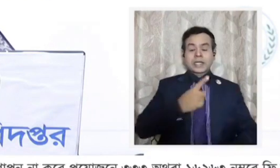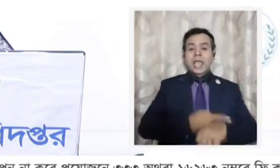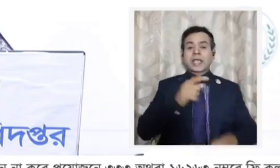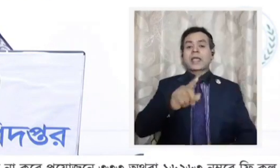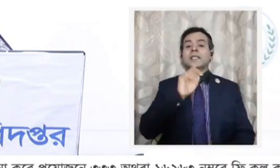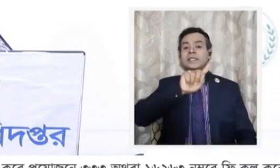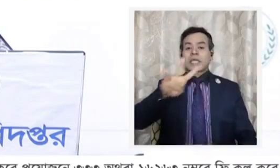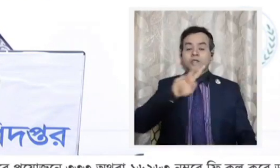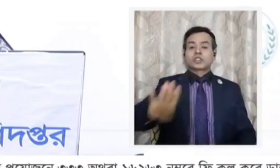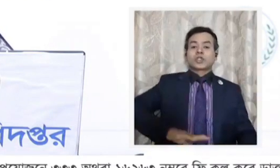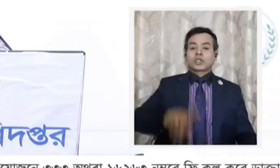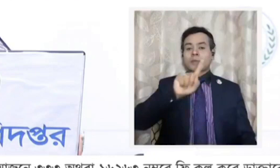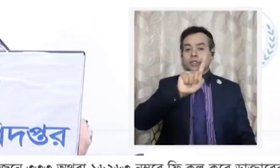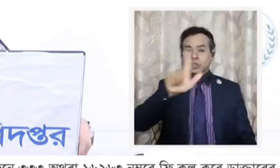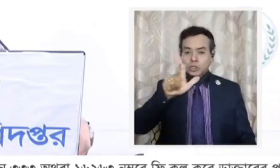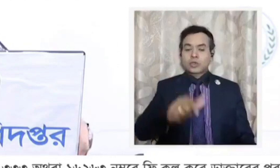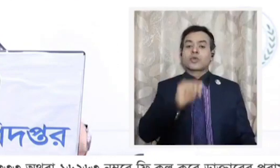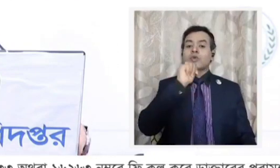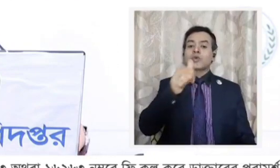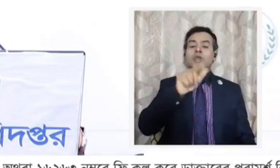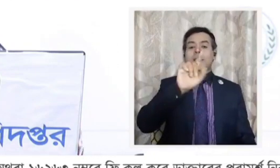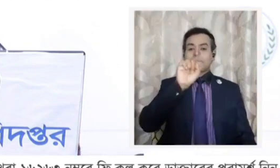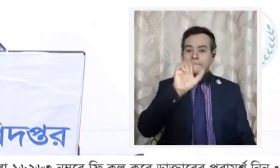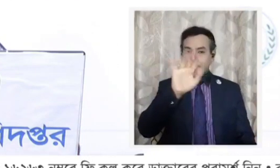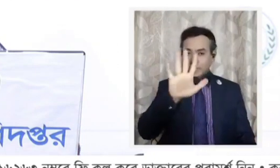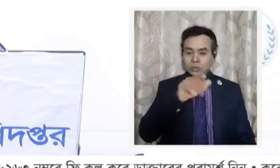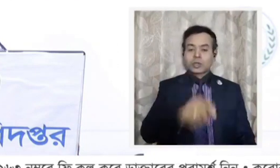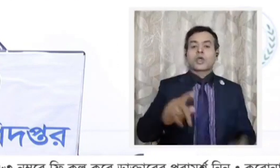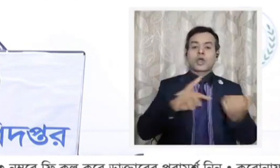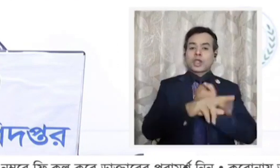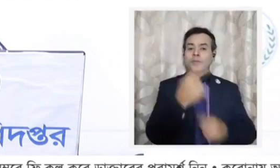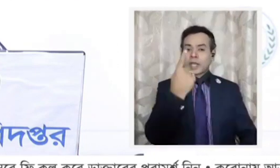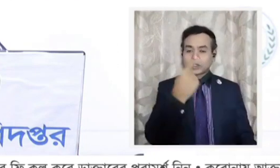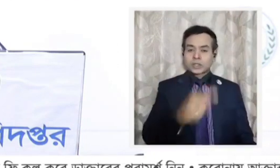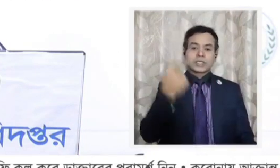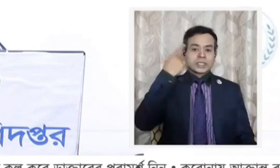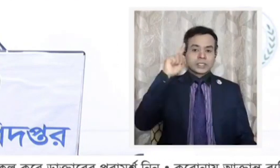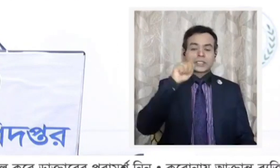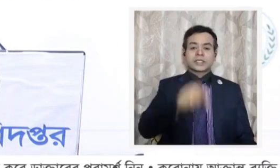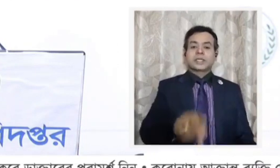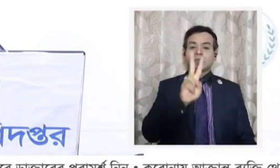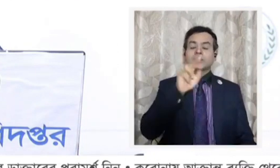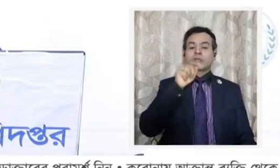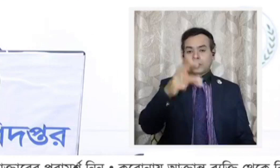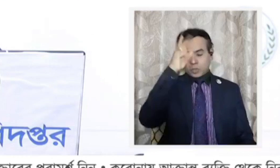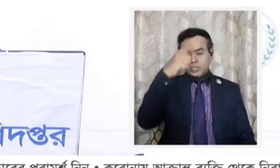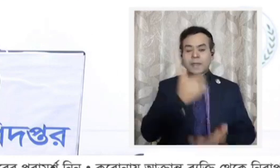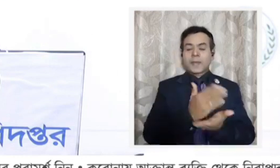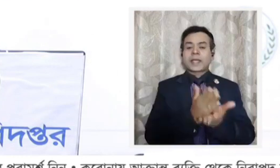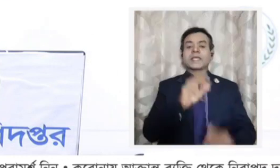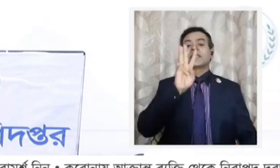যারা গত 24 ঘন্টায় মৃত্যুবরণ করেছেন, বিভাগ ভিত্তিক ঢাকা বিভাগে 13 জন, চট্টগ্রাম বিভাগে 17 জন, খুলনা বিভাগে